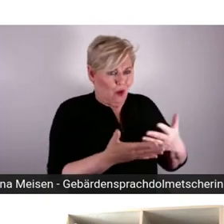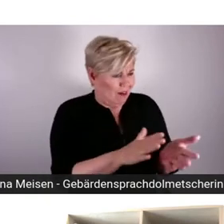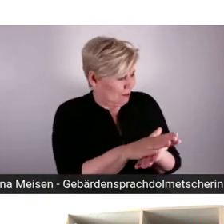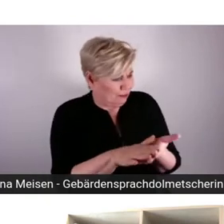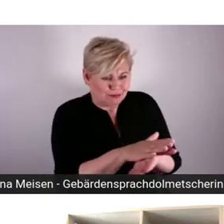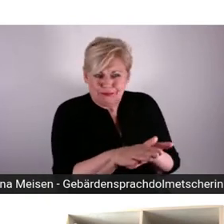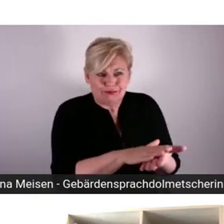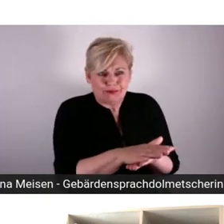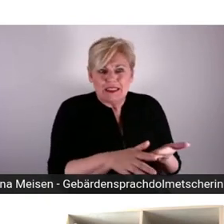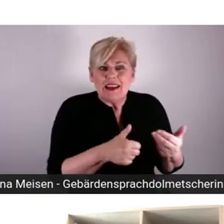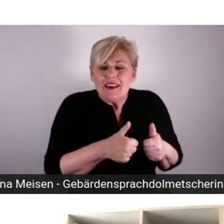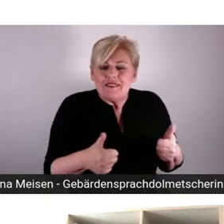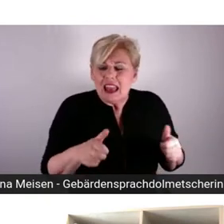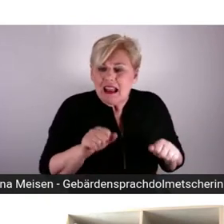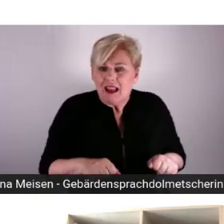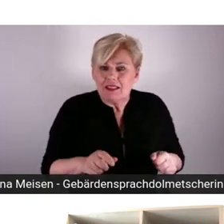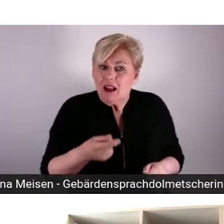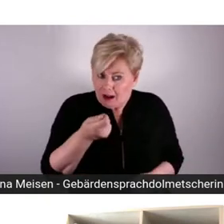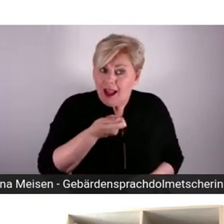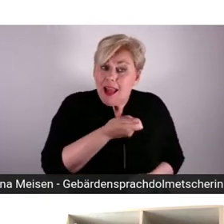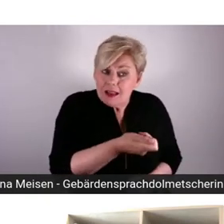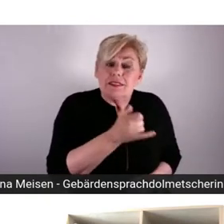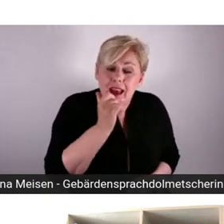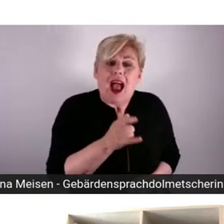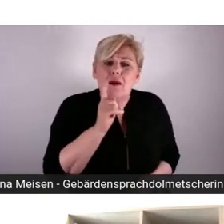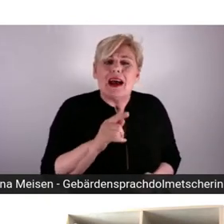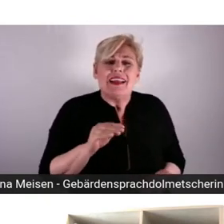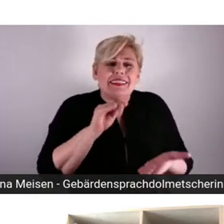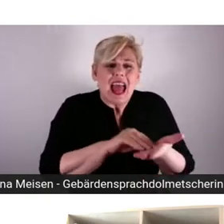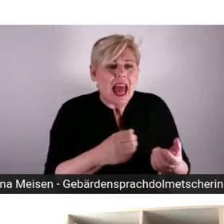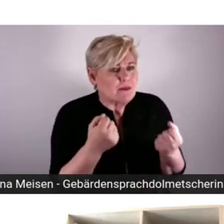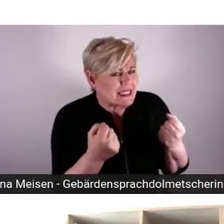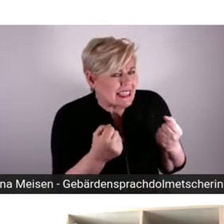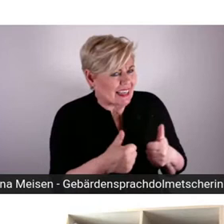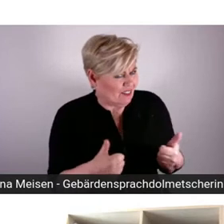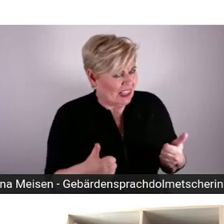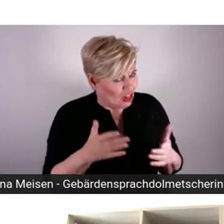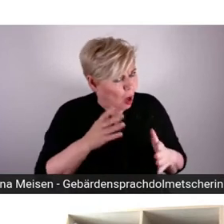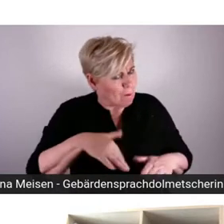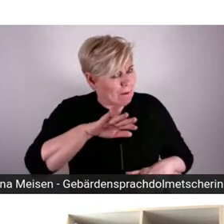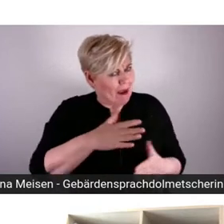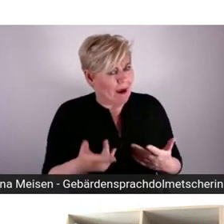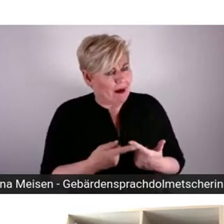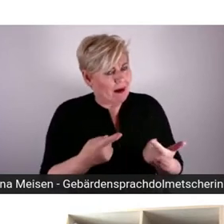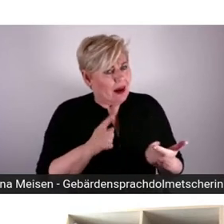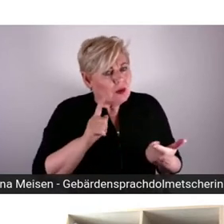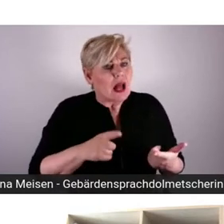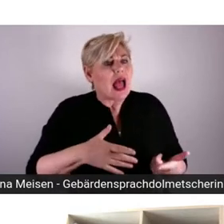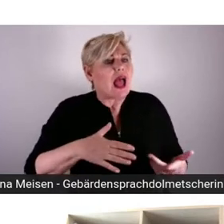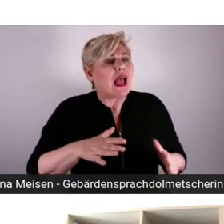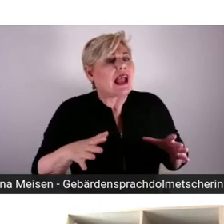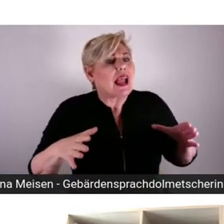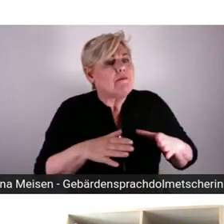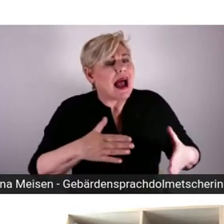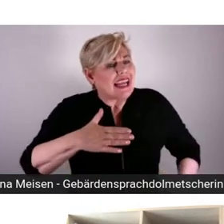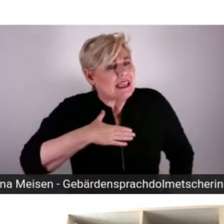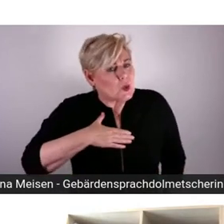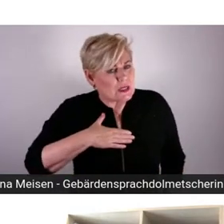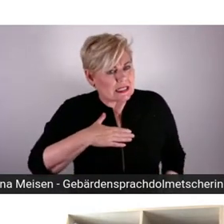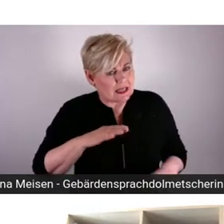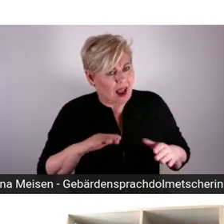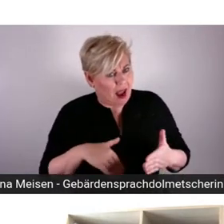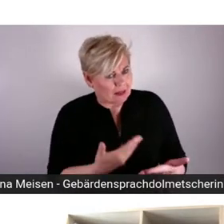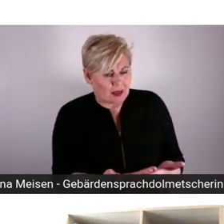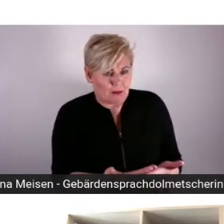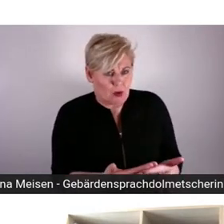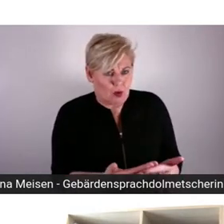wie kann man dazu beitragen, Teilhabe zu sichern und auch die möglichst gemeinnützigen Angebote vor Ort